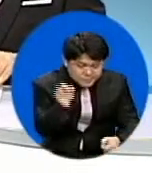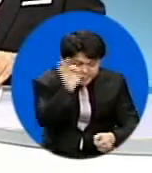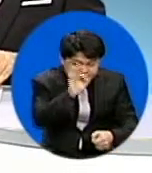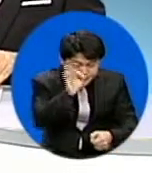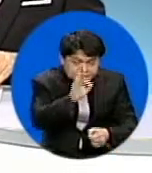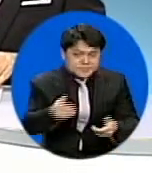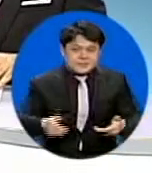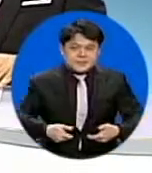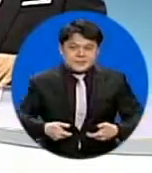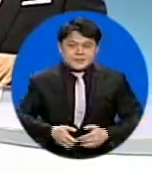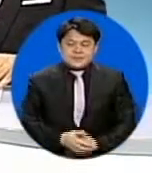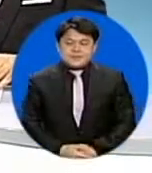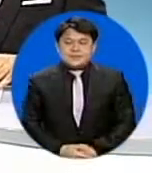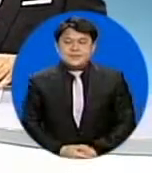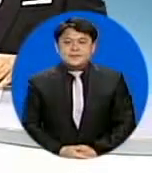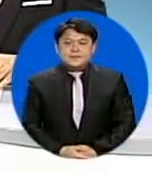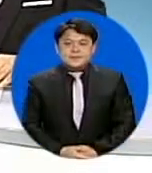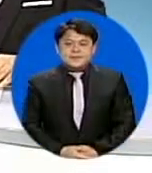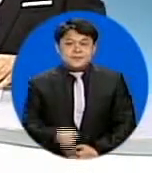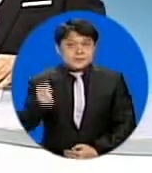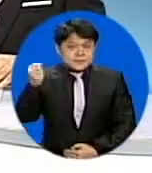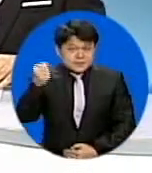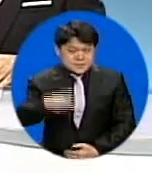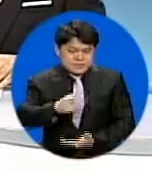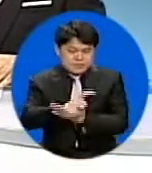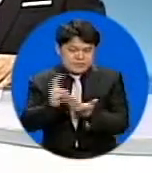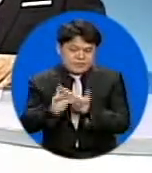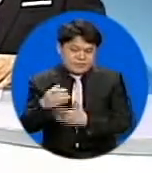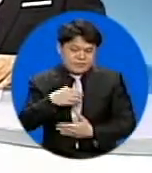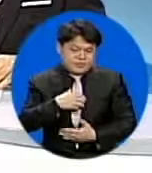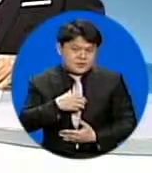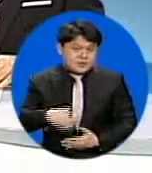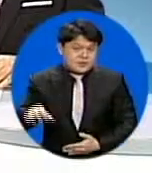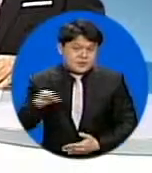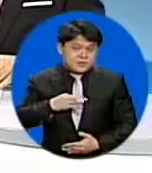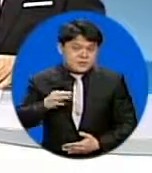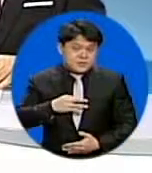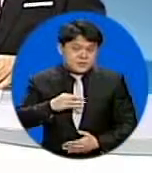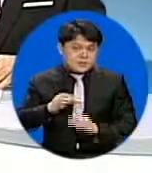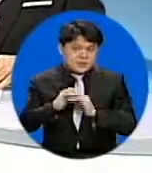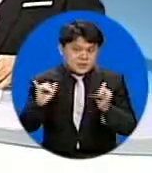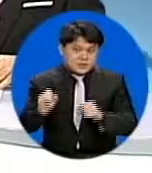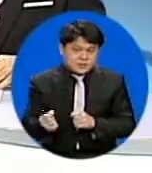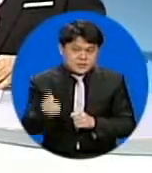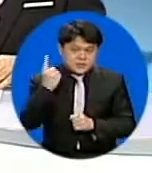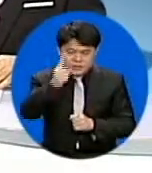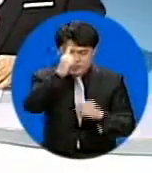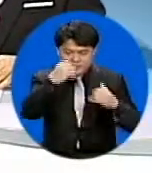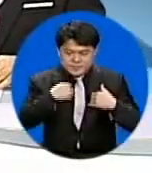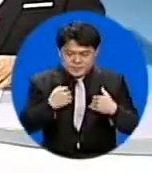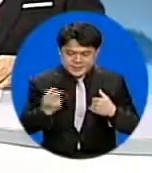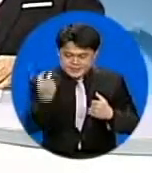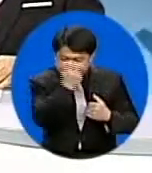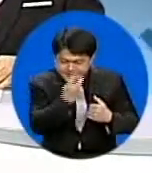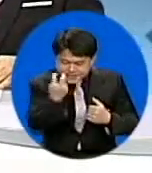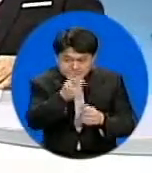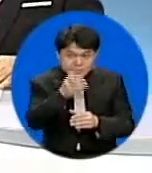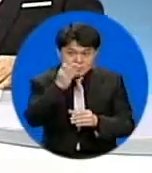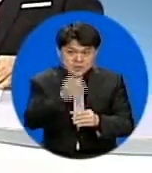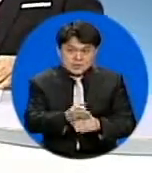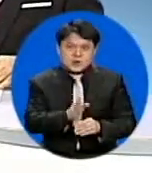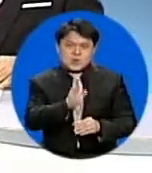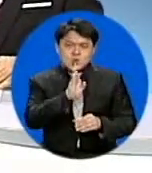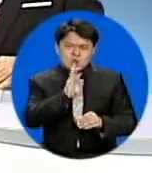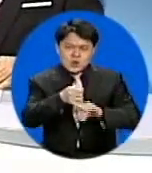것도 좀 필요할 것 같습니다. 뭐 일부의 부정 수급자들 때문에 정부에서 이런 정기 일제 조사를 펼치고 있는데 네. 정말